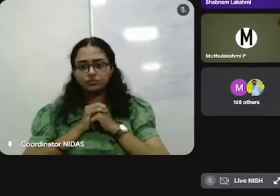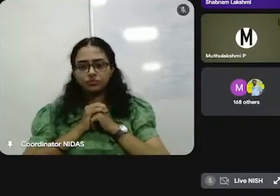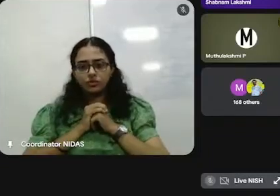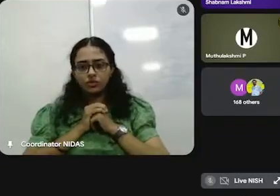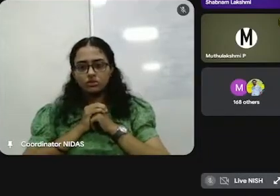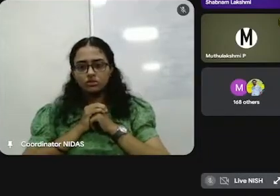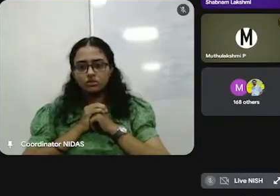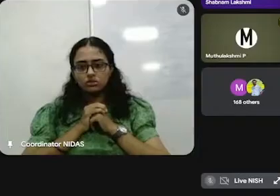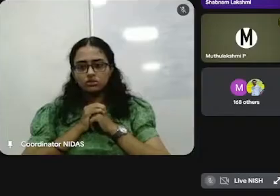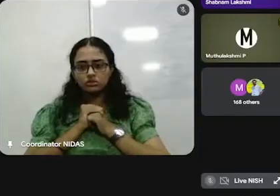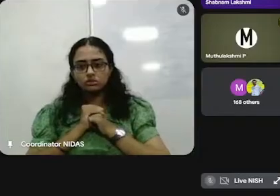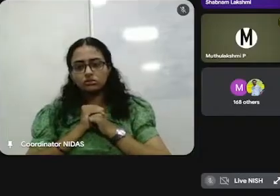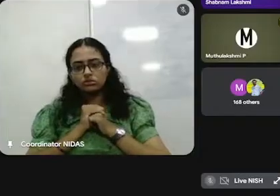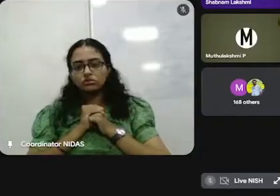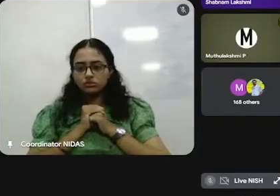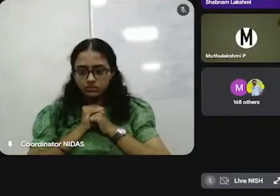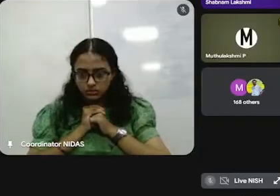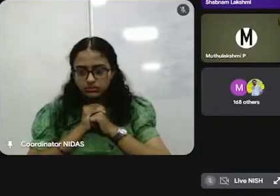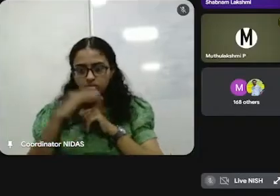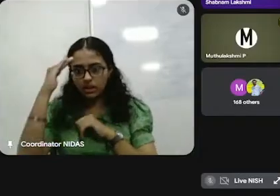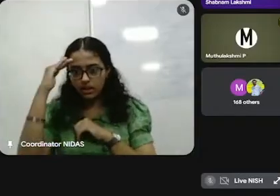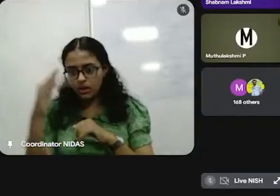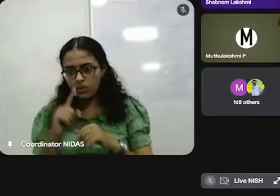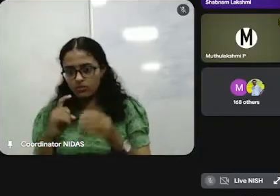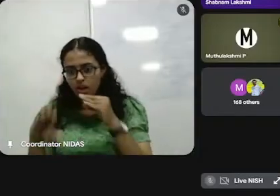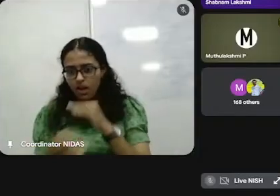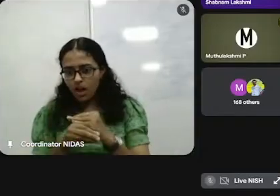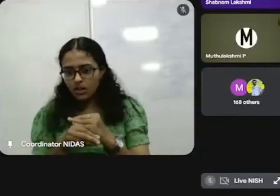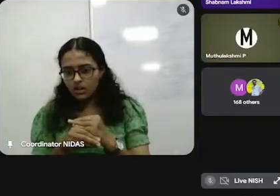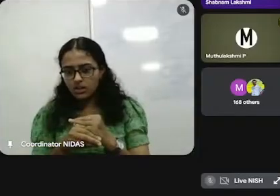മാഡം ഒരു കാര്യം ചോദിച്ചോട്ടെ. ഇപ്പം ഒരു